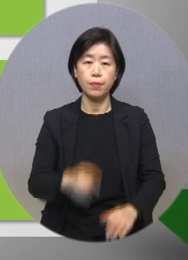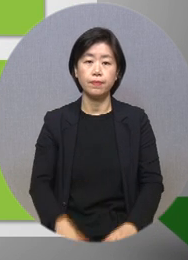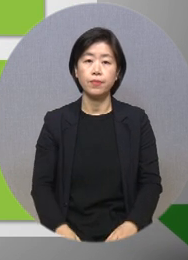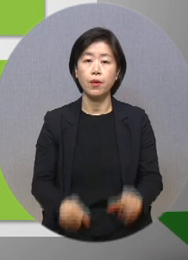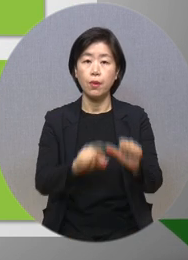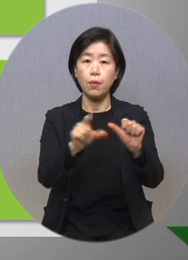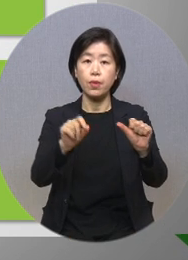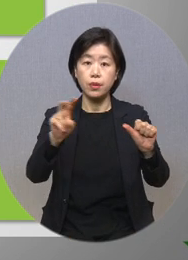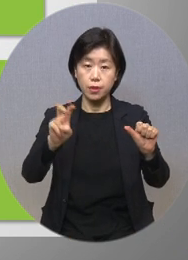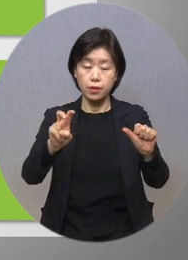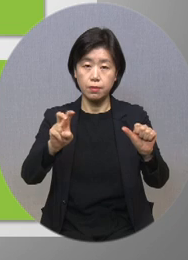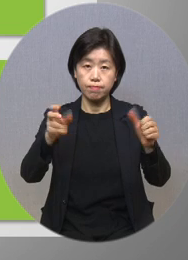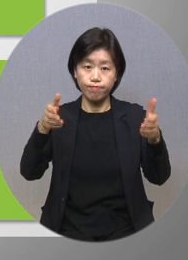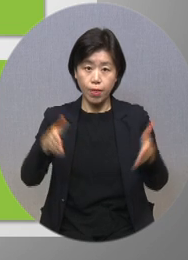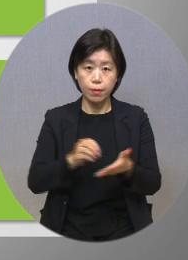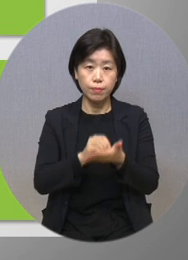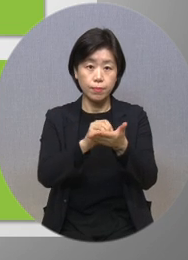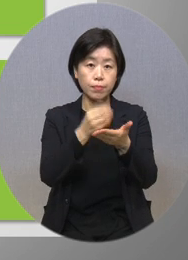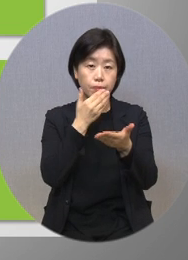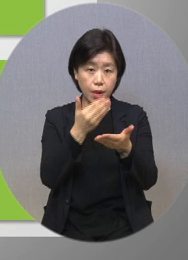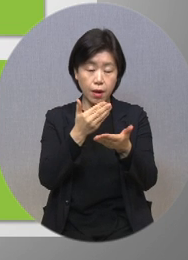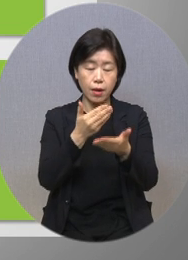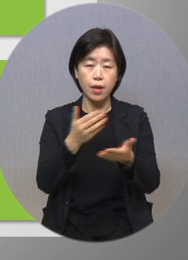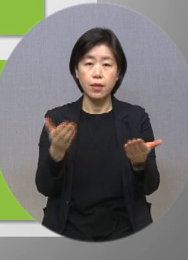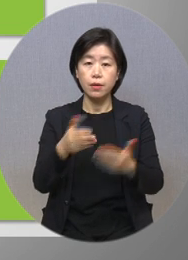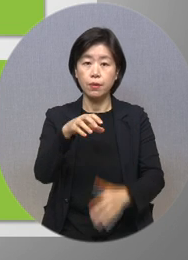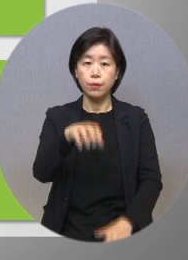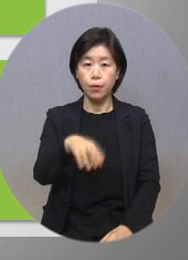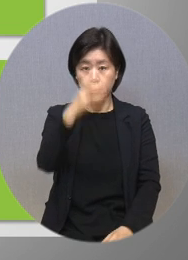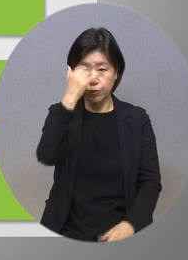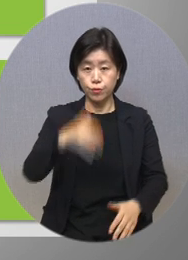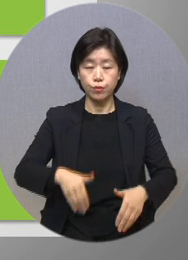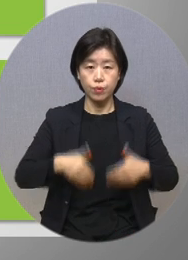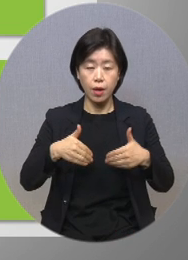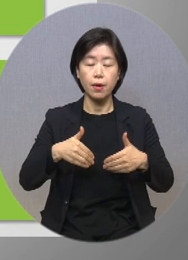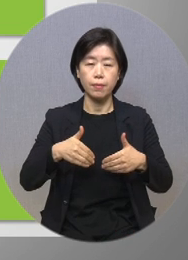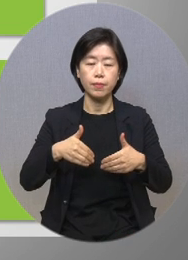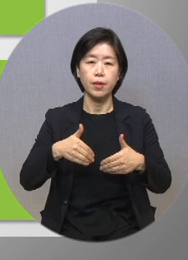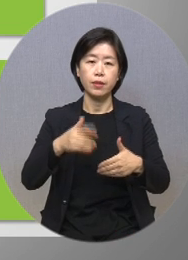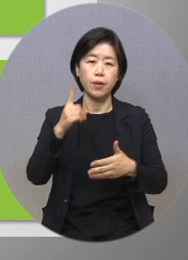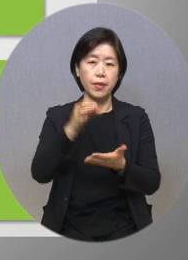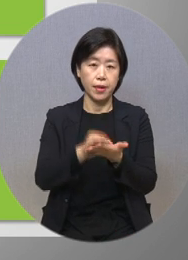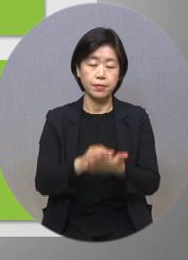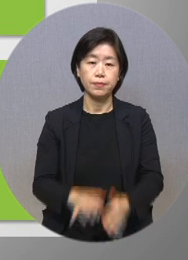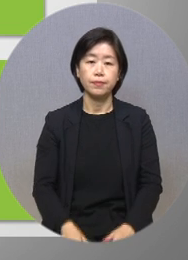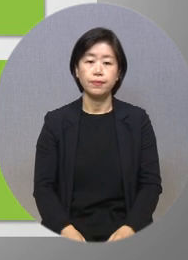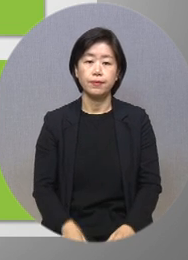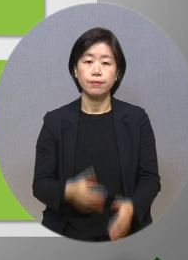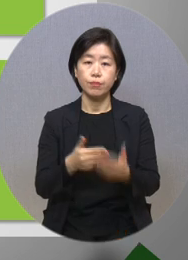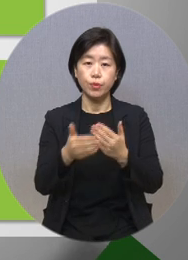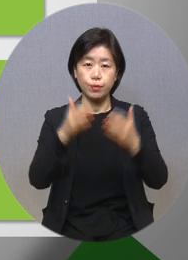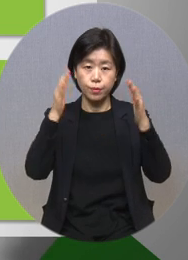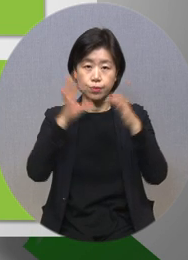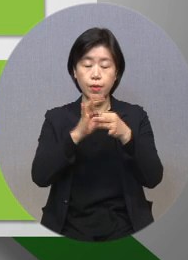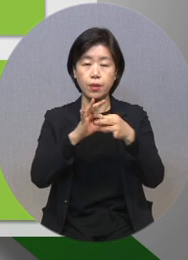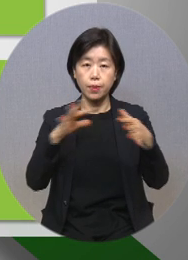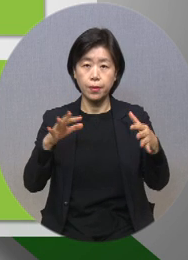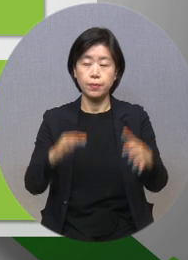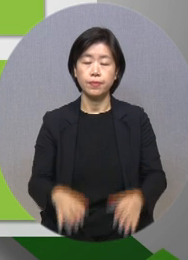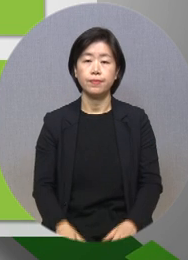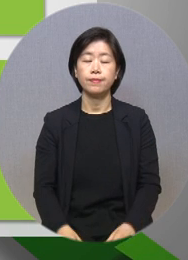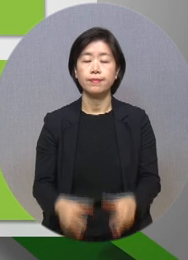5월 20일까지며 근무지는 충청남도 천안시입니다. 경력과 학력은 무관하며 상용직을